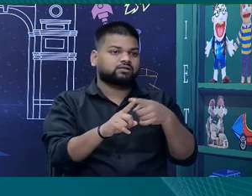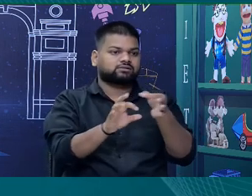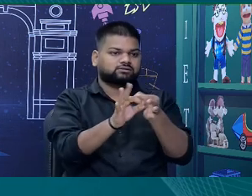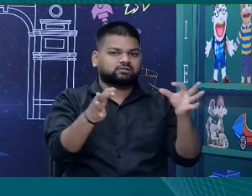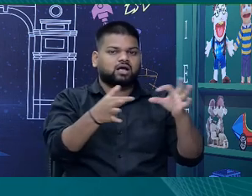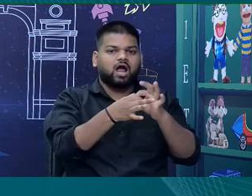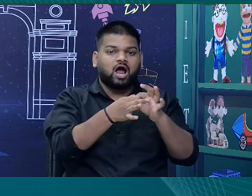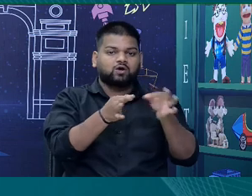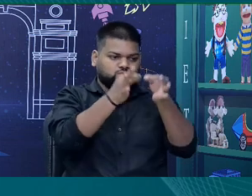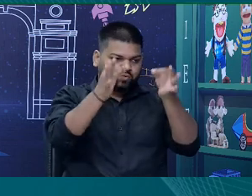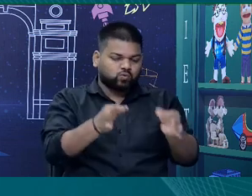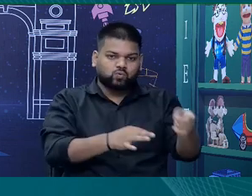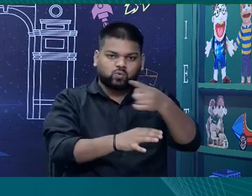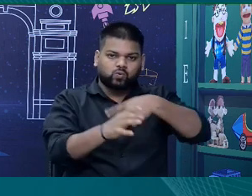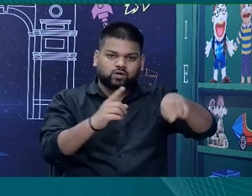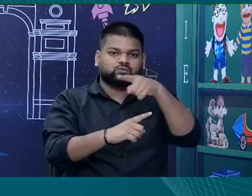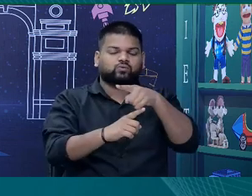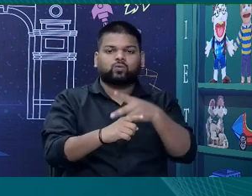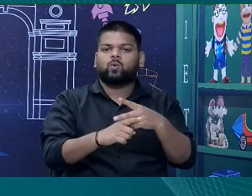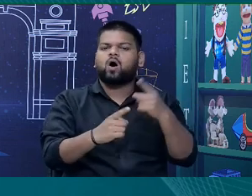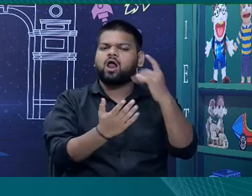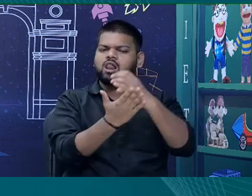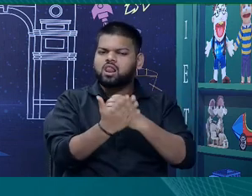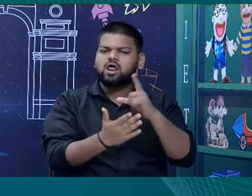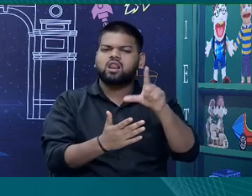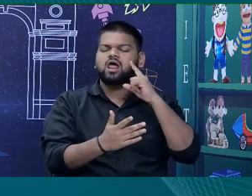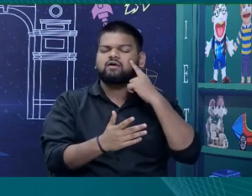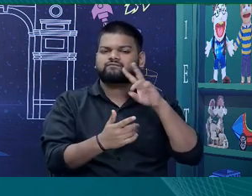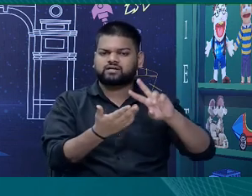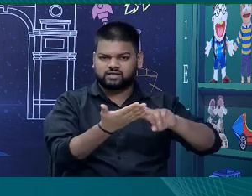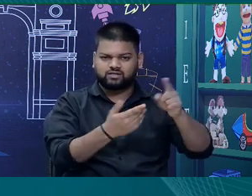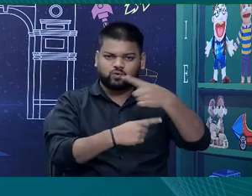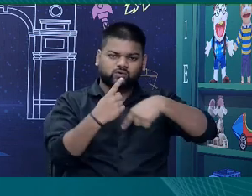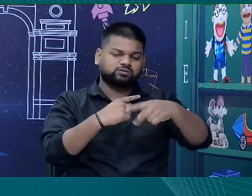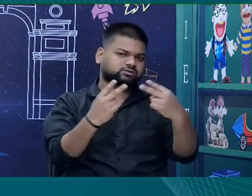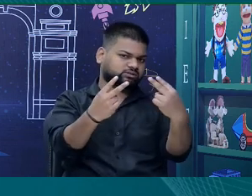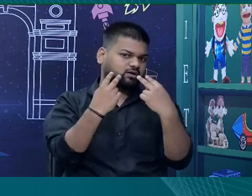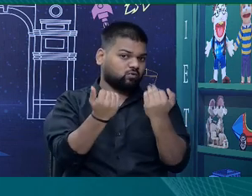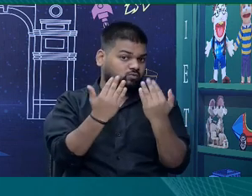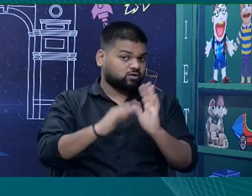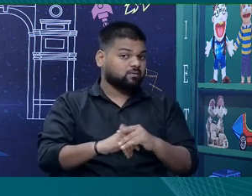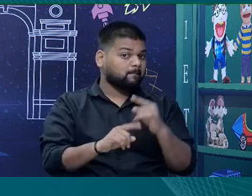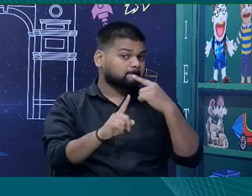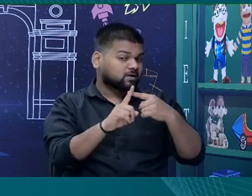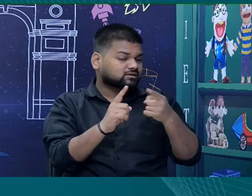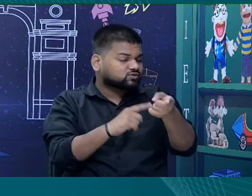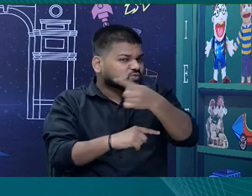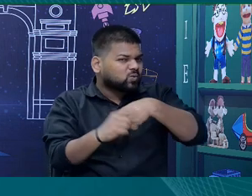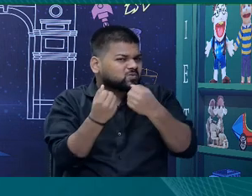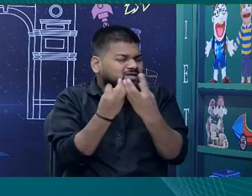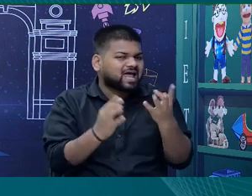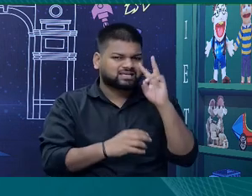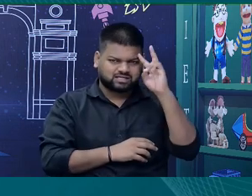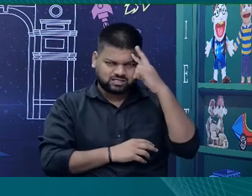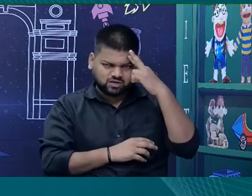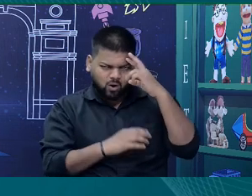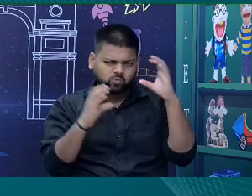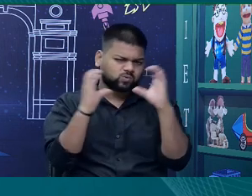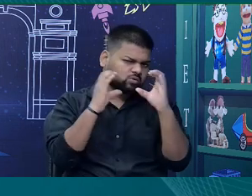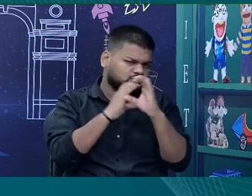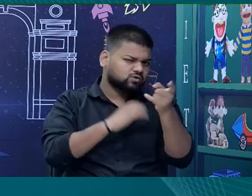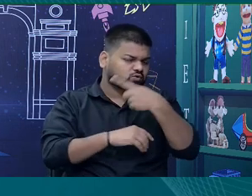है नाम है यू एन सी आई आर टी ऑफिशल और साथ ही साथ आप अपनी प्रतिक्रियाएं आपके मां में कुछ प्रश्न है इस विषय से जुड़े तो